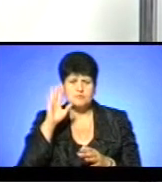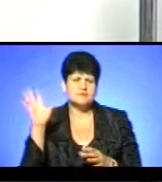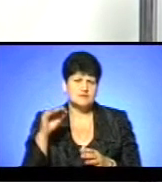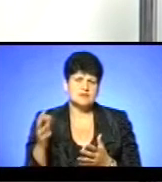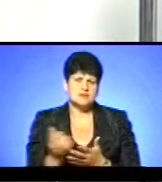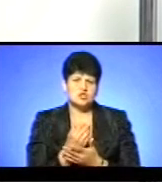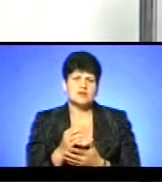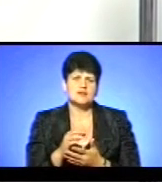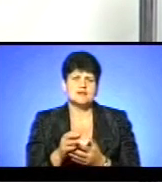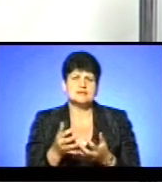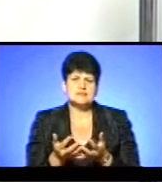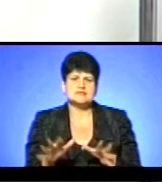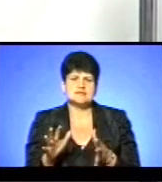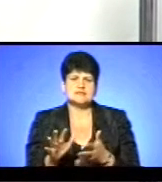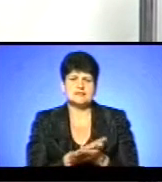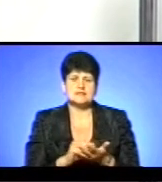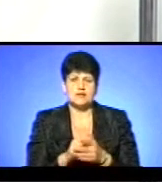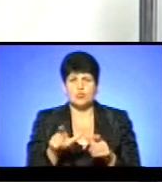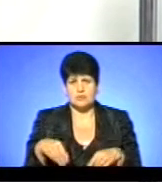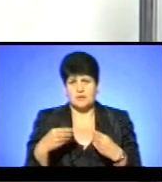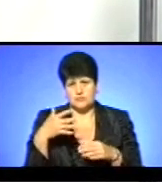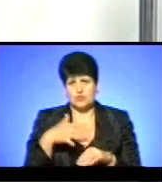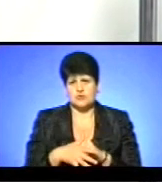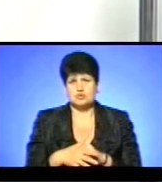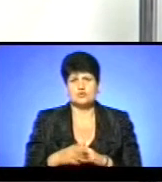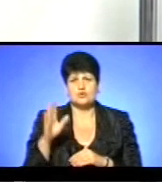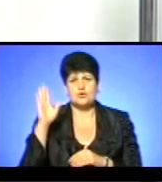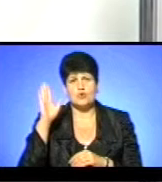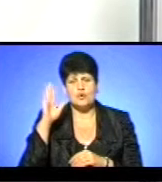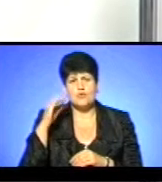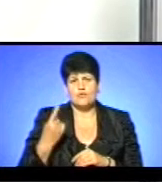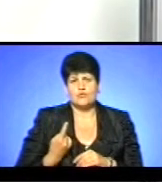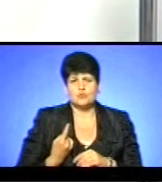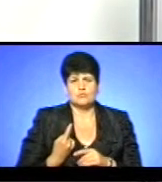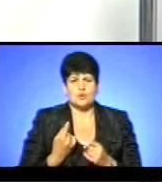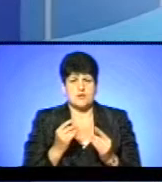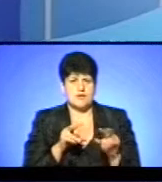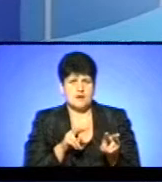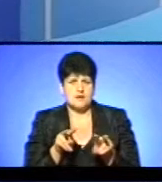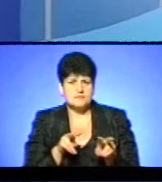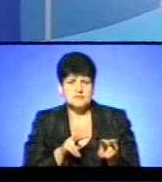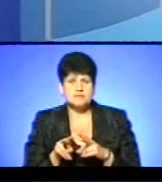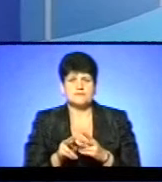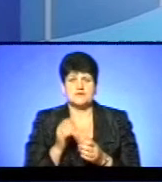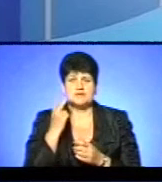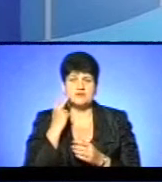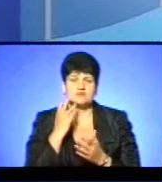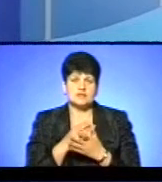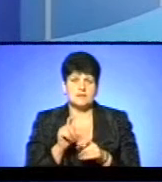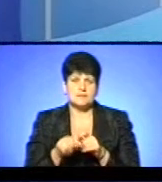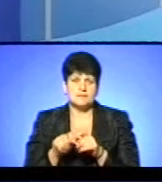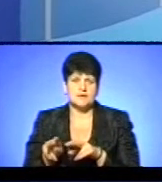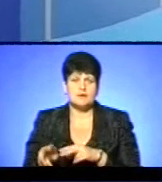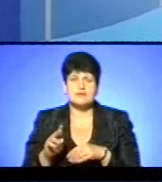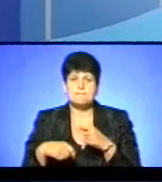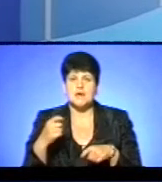сітки знищили, і десь людям дали зрозуміти, що водойма охороняється на певних територіях. Регулярно, ну, виходять в рейди, люди переказують